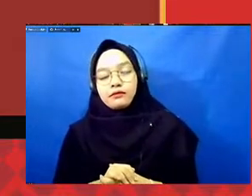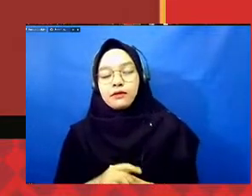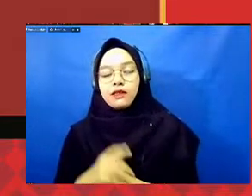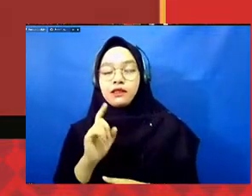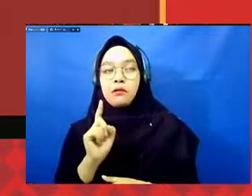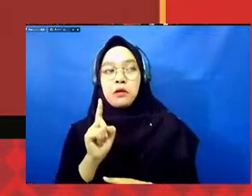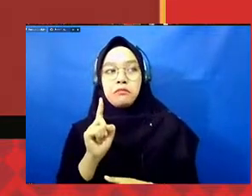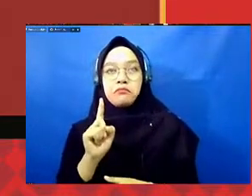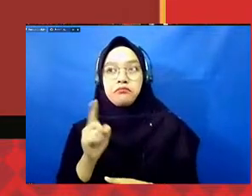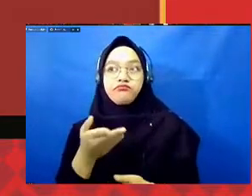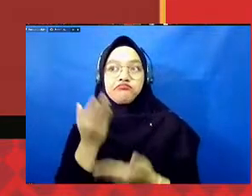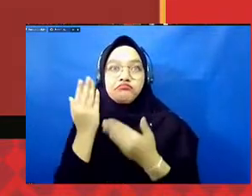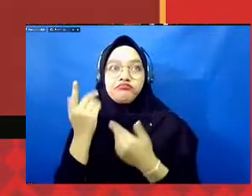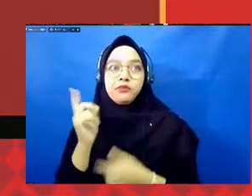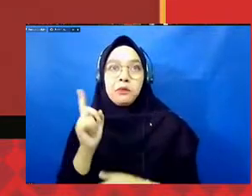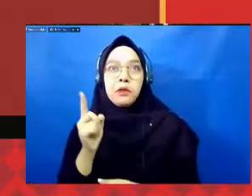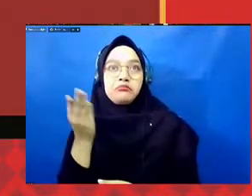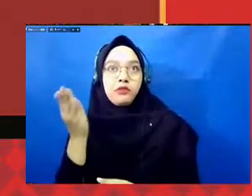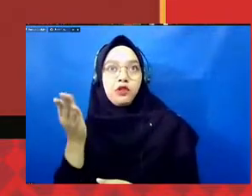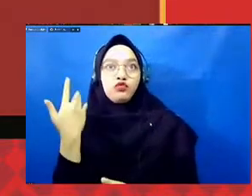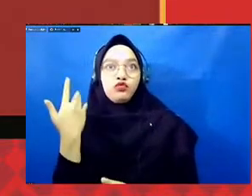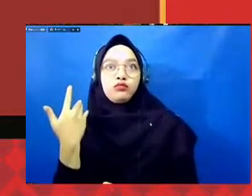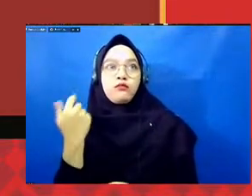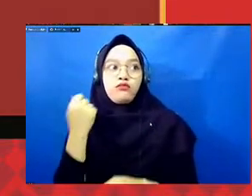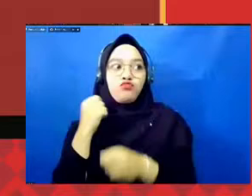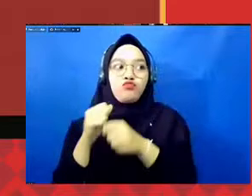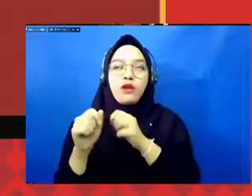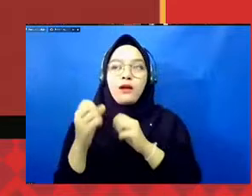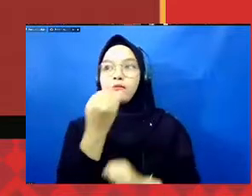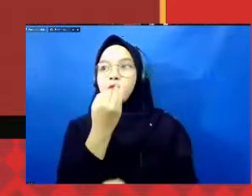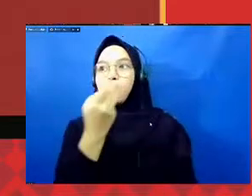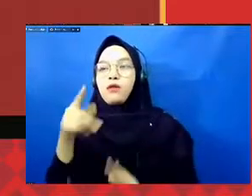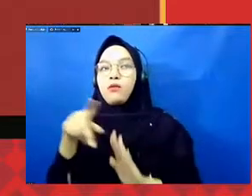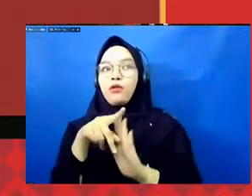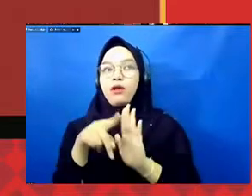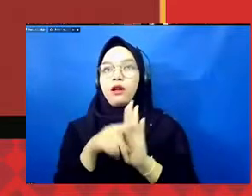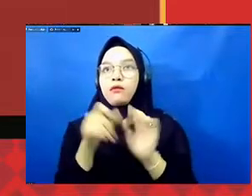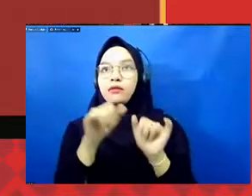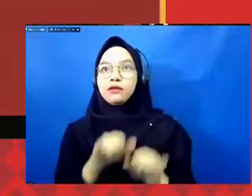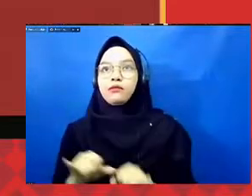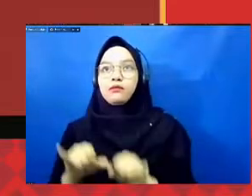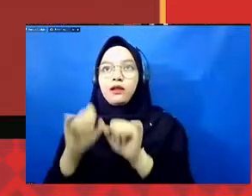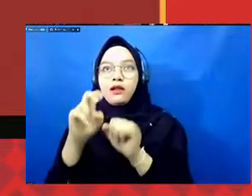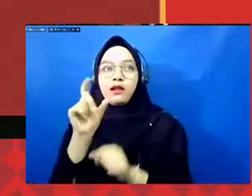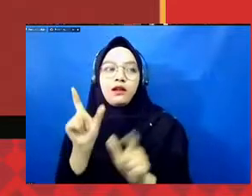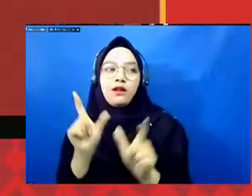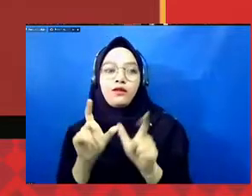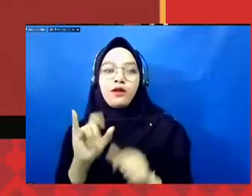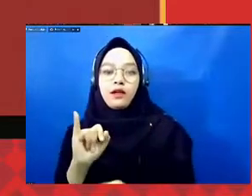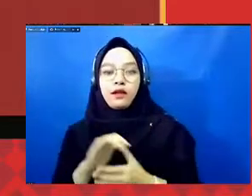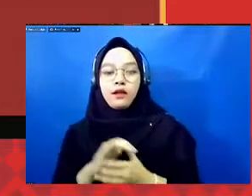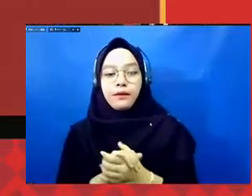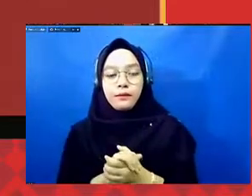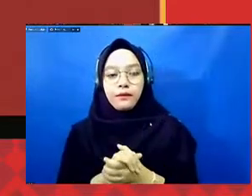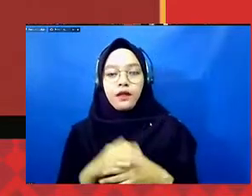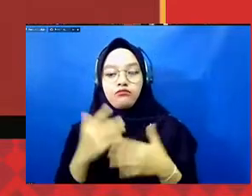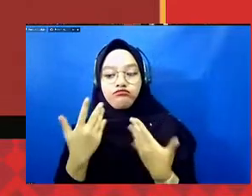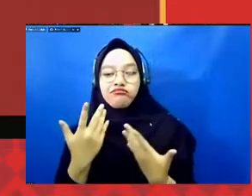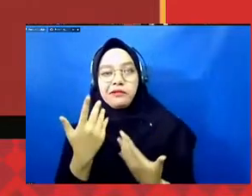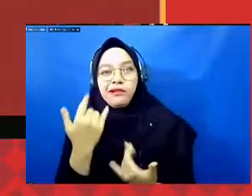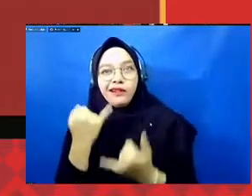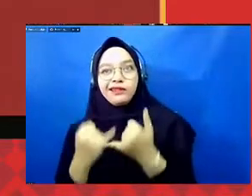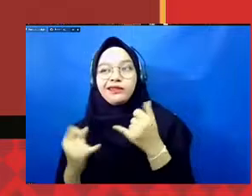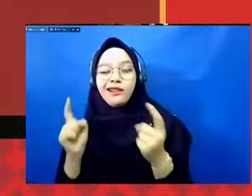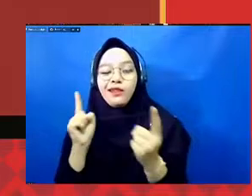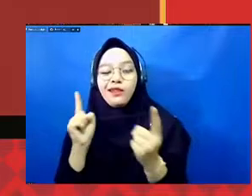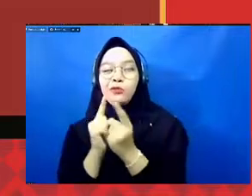programs together with the Global Book Institute. Senang sekali bisa bertemu lagi di sini